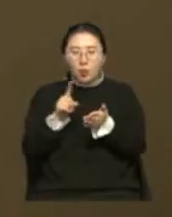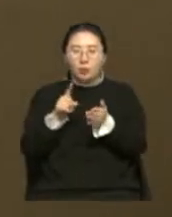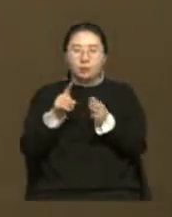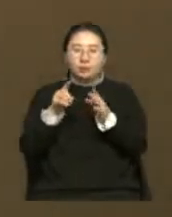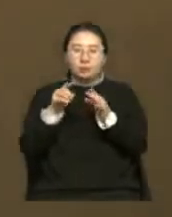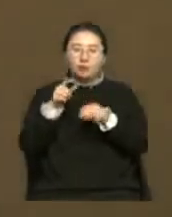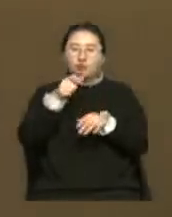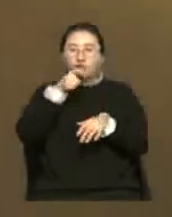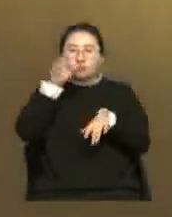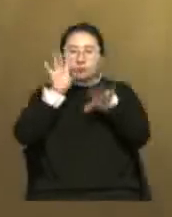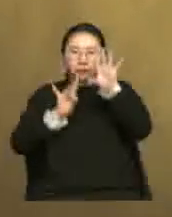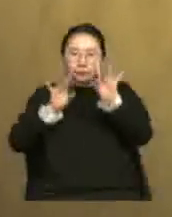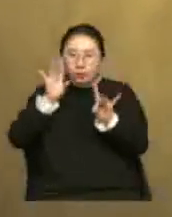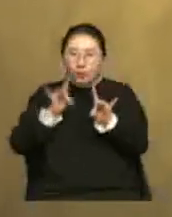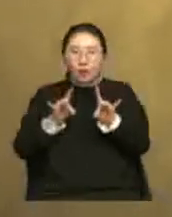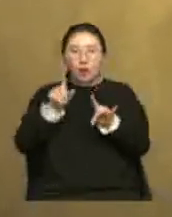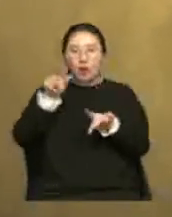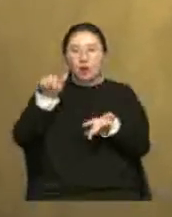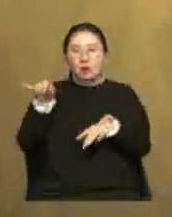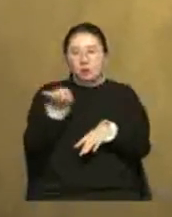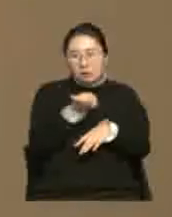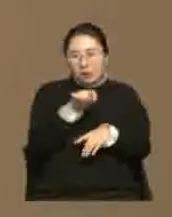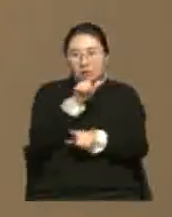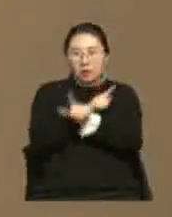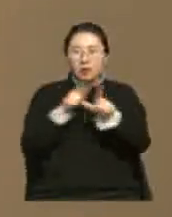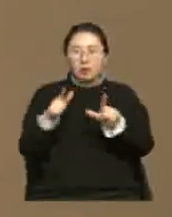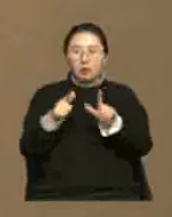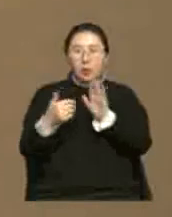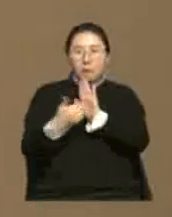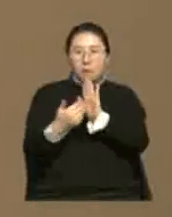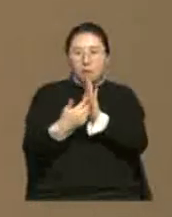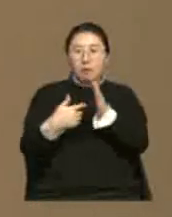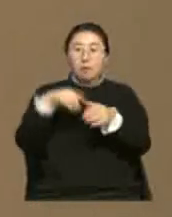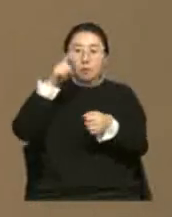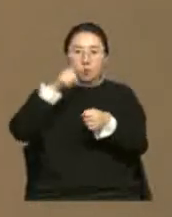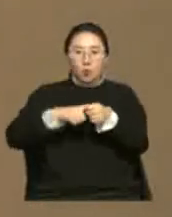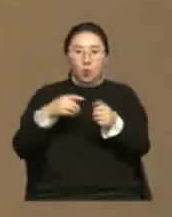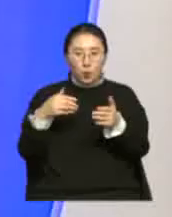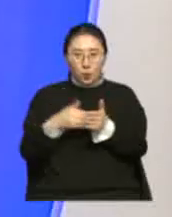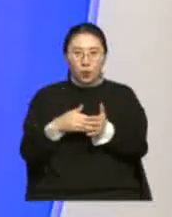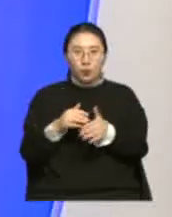습기와 곰팡이, 이를 제거하는 게 이번 사업의 우선 목표입니다.